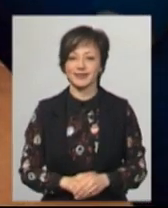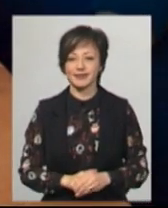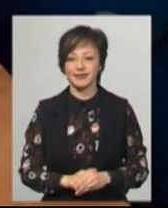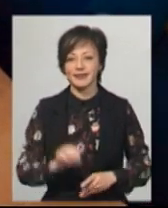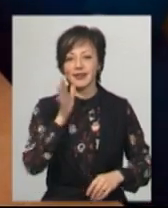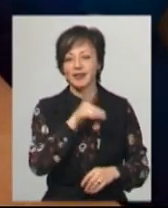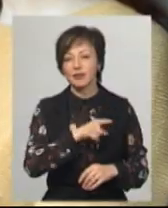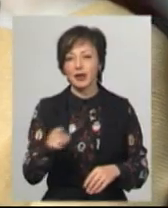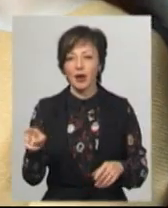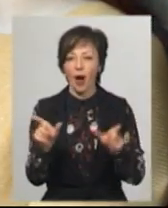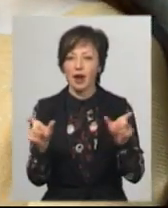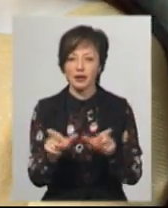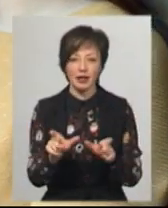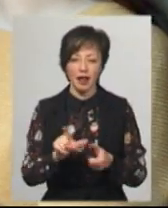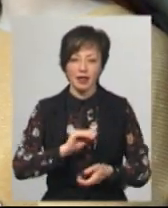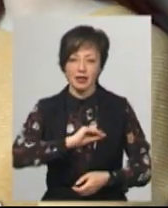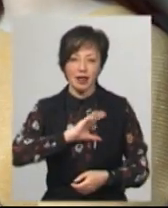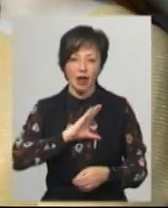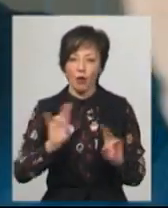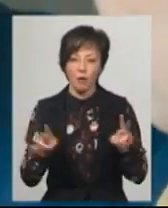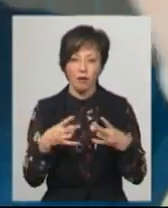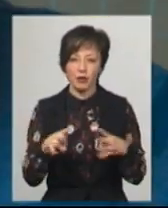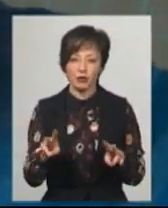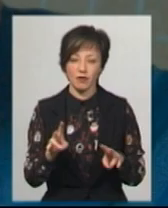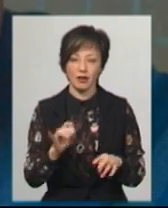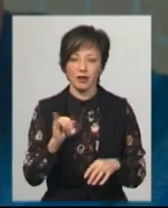період карантину головне не накопичувати негативну енергію